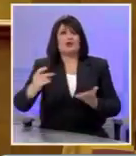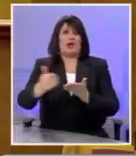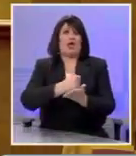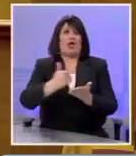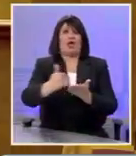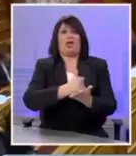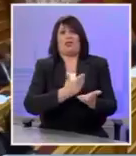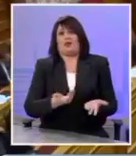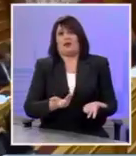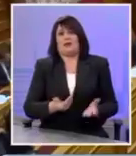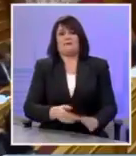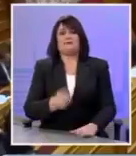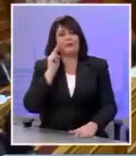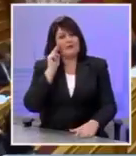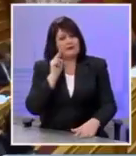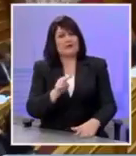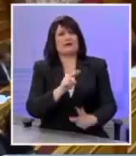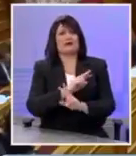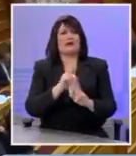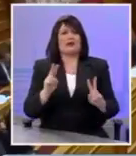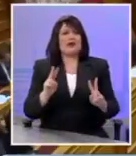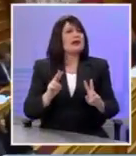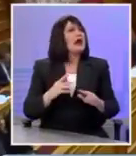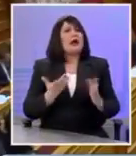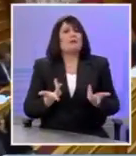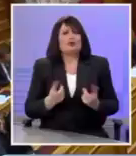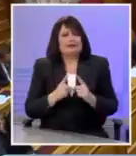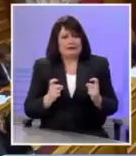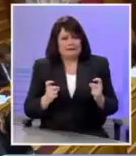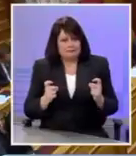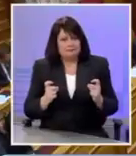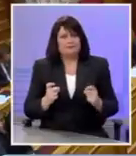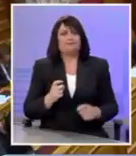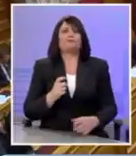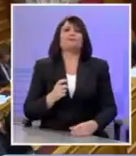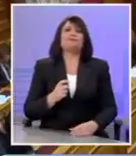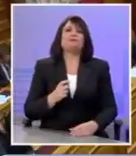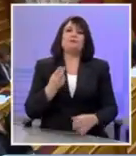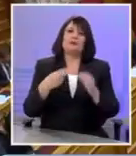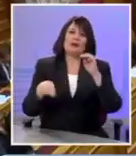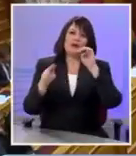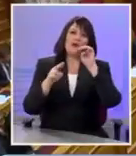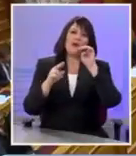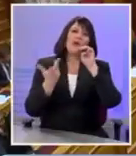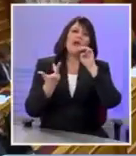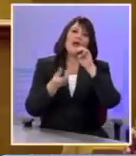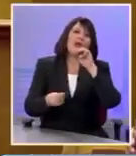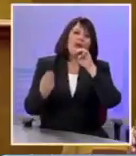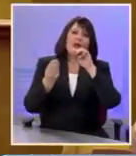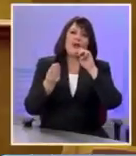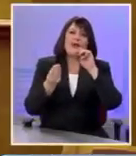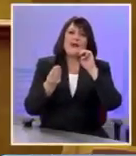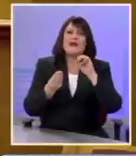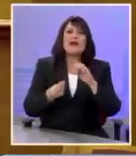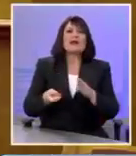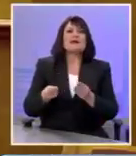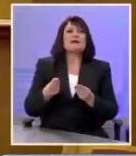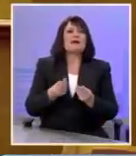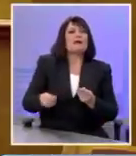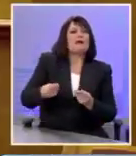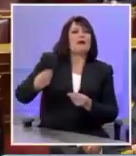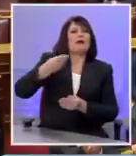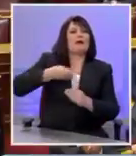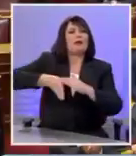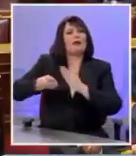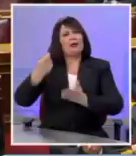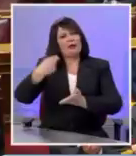άδικοι. Και αυτό φαίνεται ξεκάθαρα από το γεγονός ότι αυξάνονται περισσότερο οι έμεσοι φόροι.